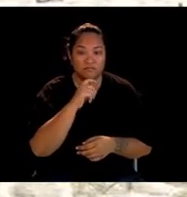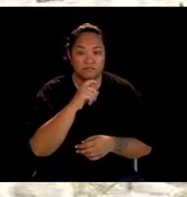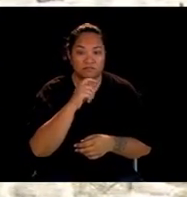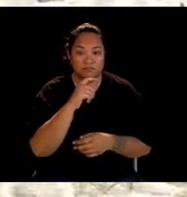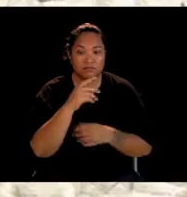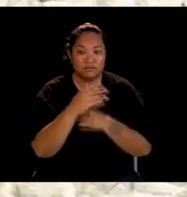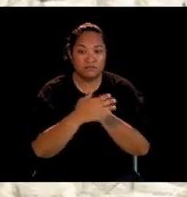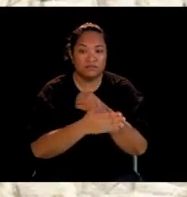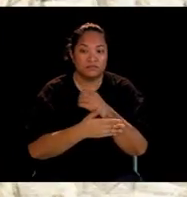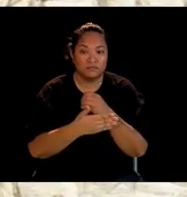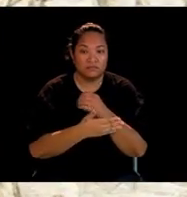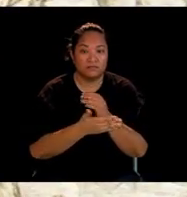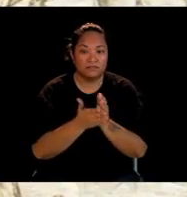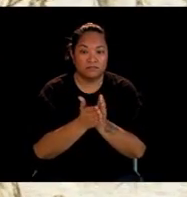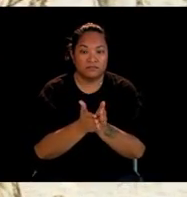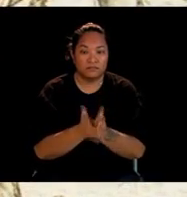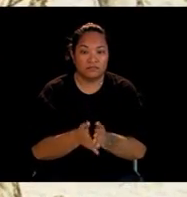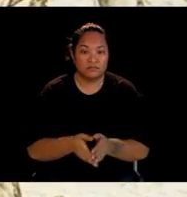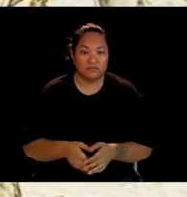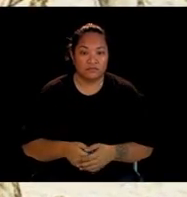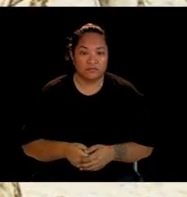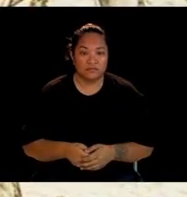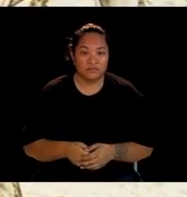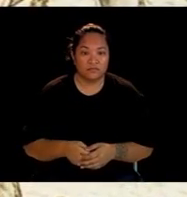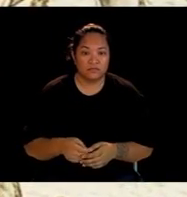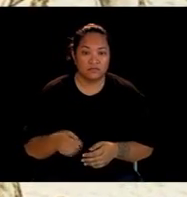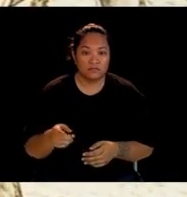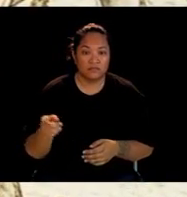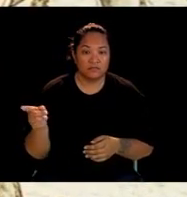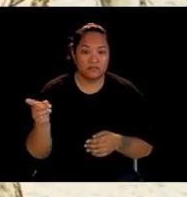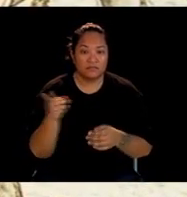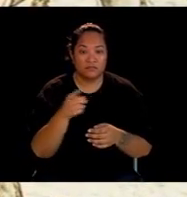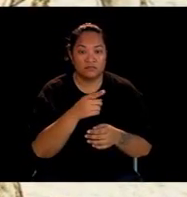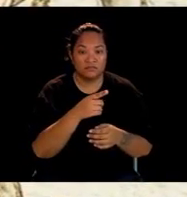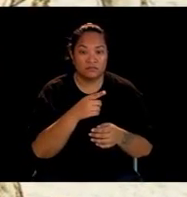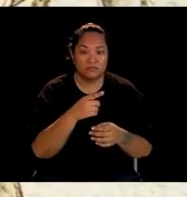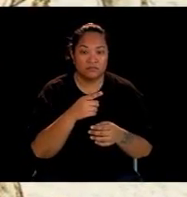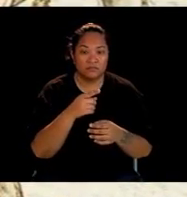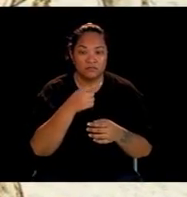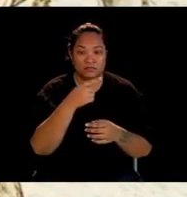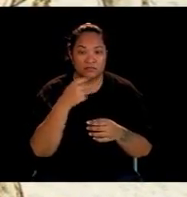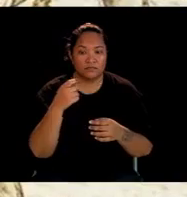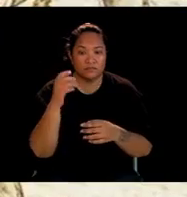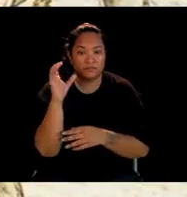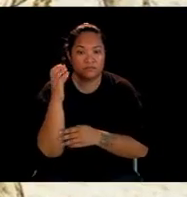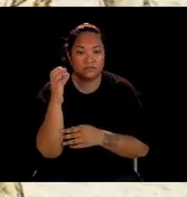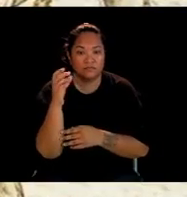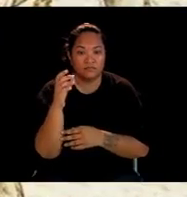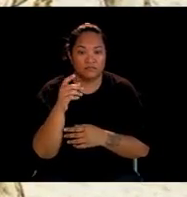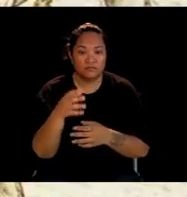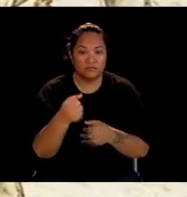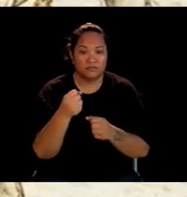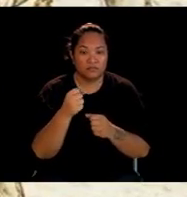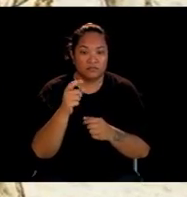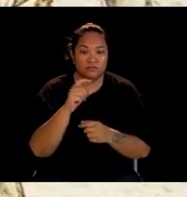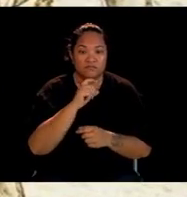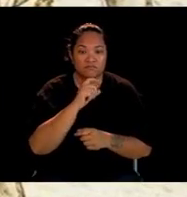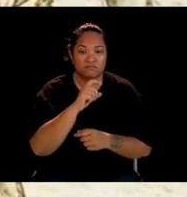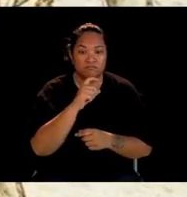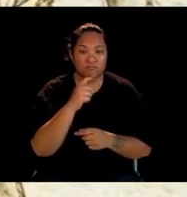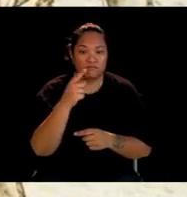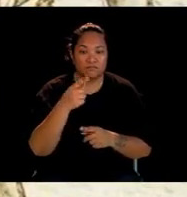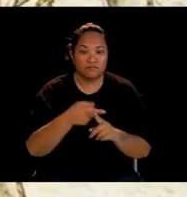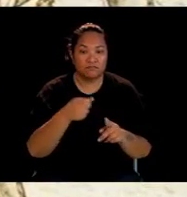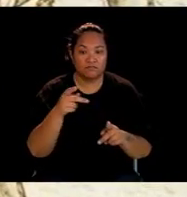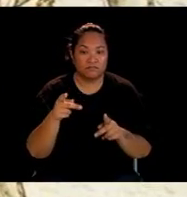tasin niha. Adzo na humujong iti inafamulik. Sa matsuli imanauto tano